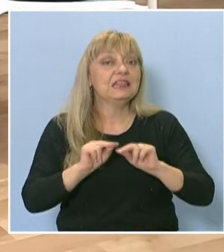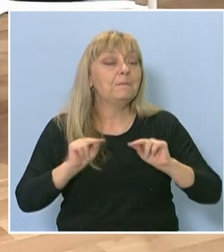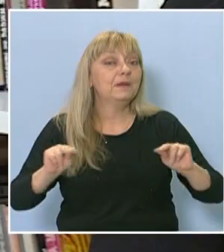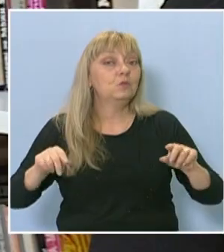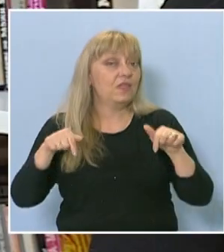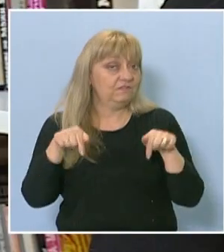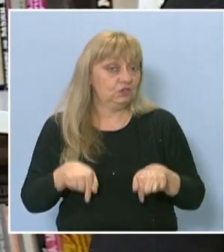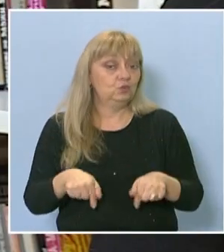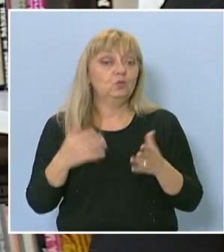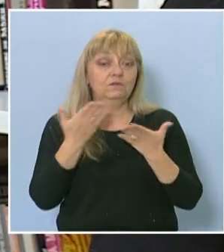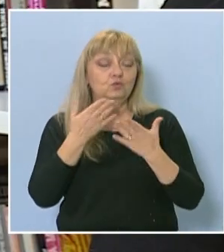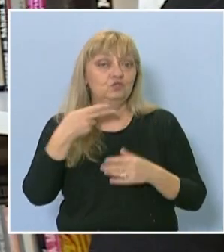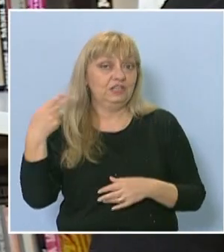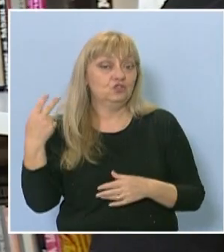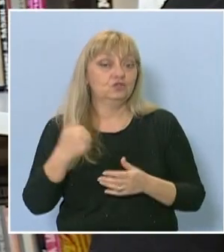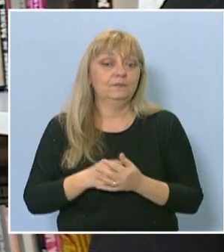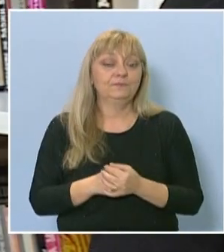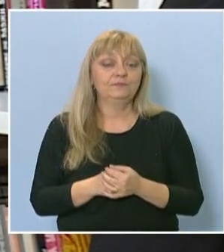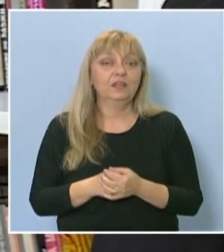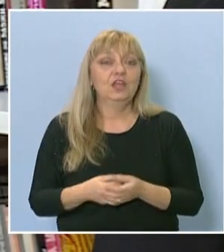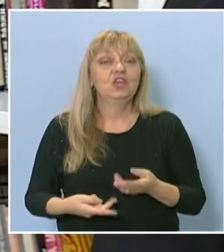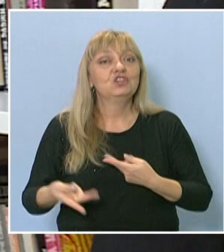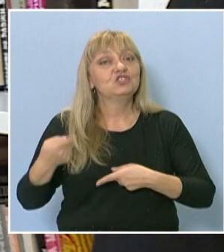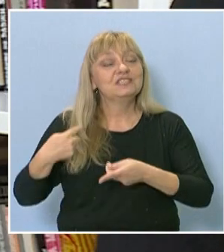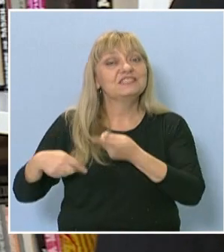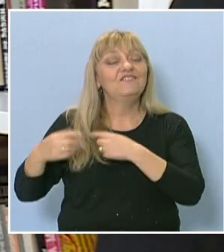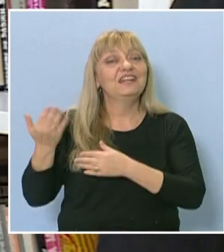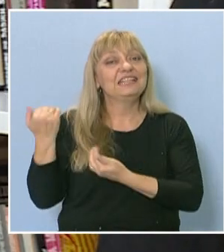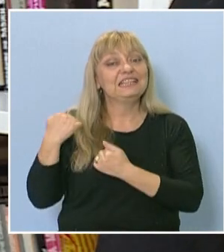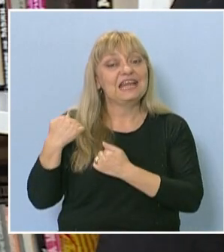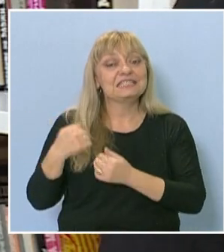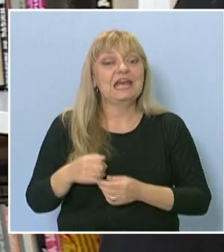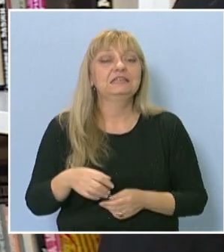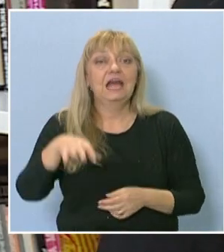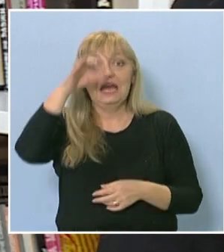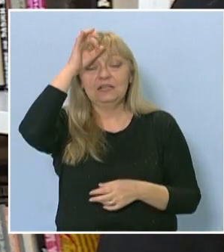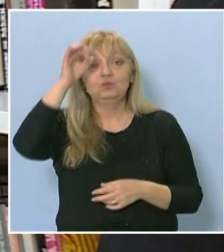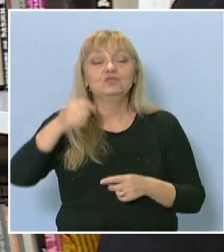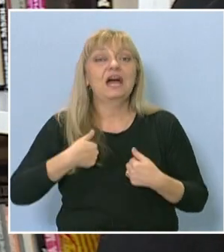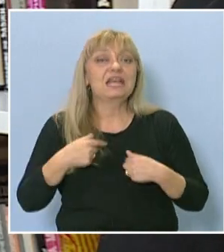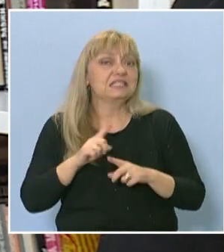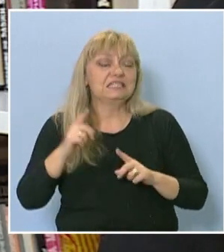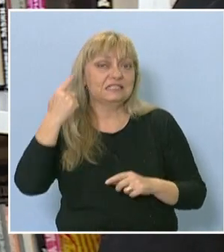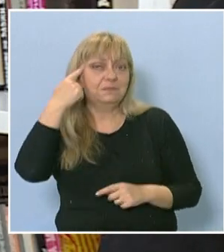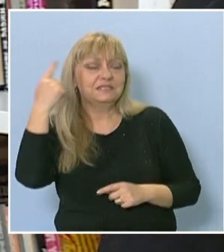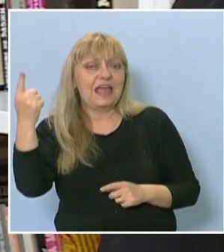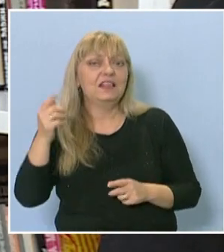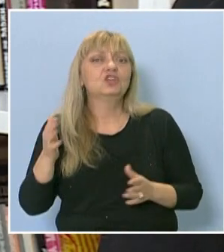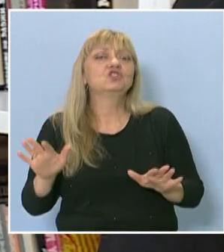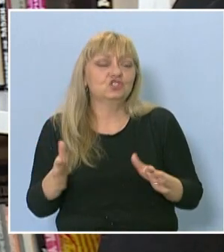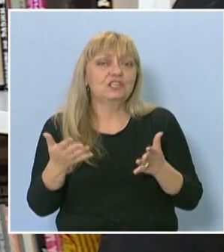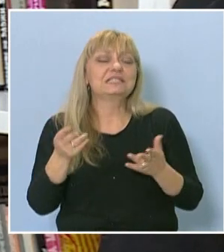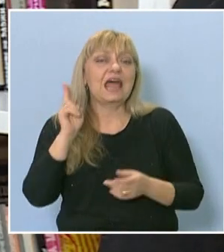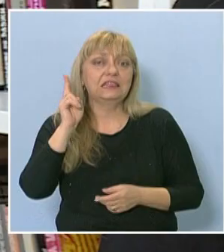тук? Ами, ще върна лентата назад. Като ученичка аз не съм знаела, че ще стана учител.